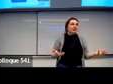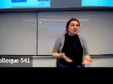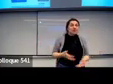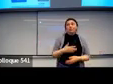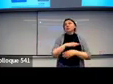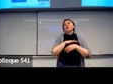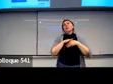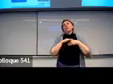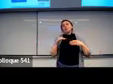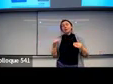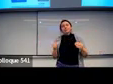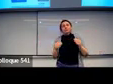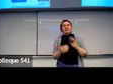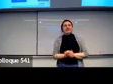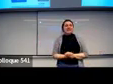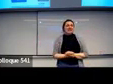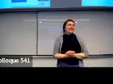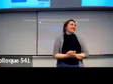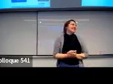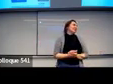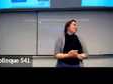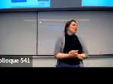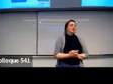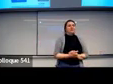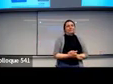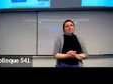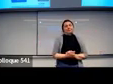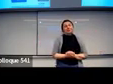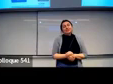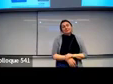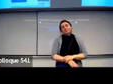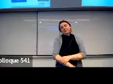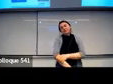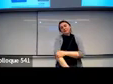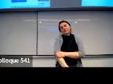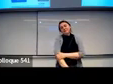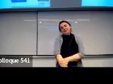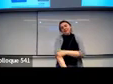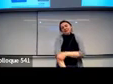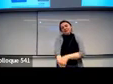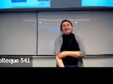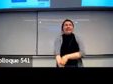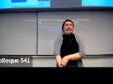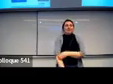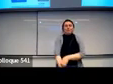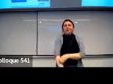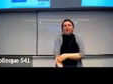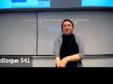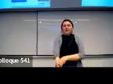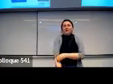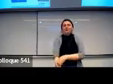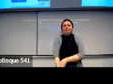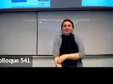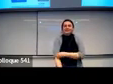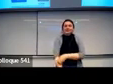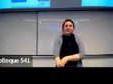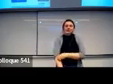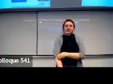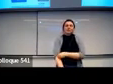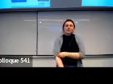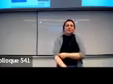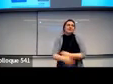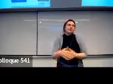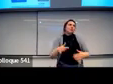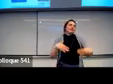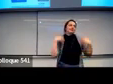factuels, descriptifs, qu'on n'était absolument pas dans ce type de littérature, on va dire.